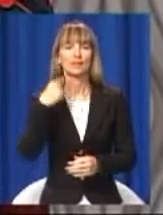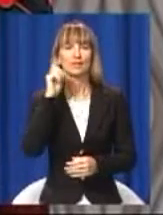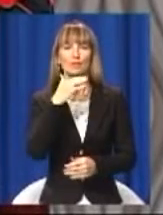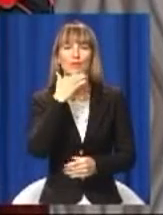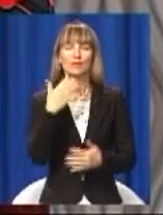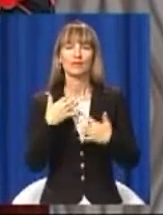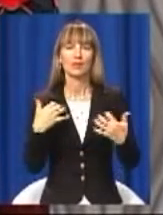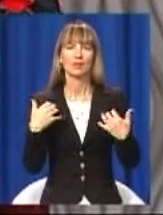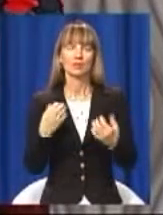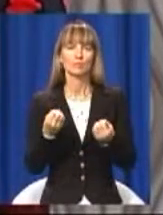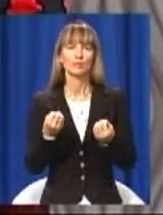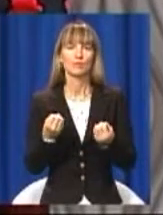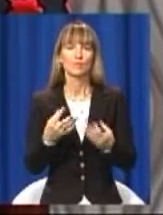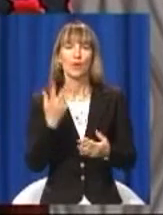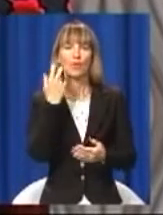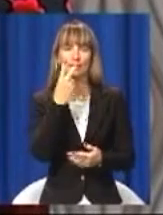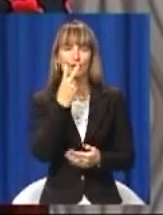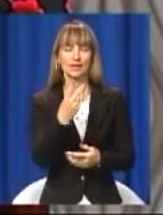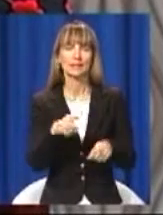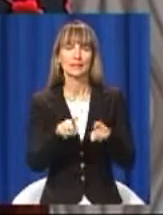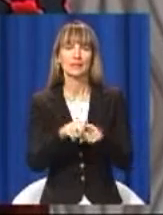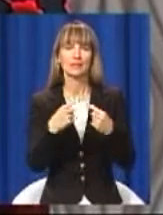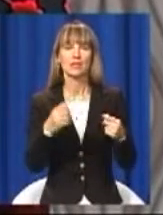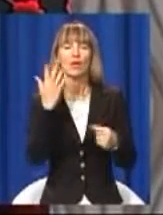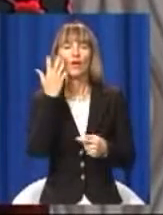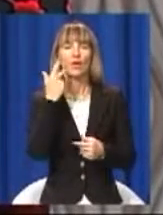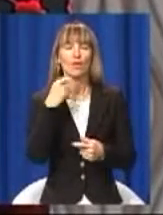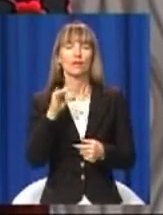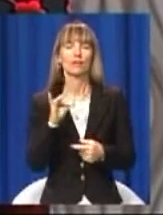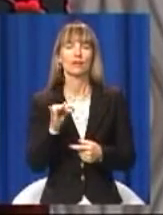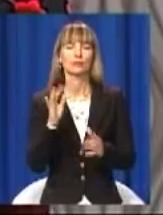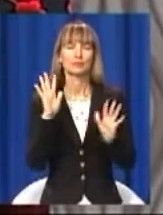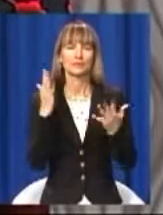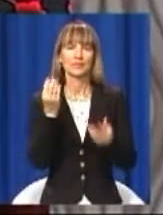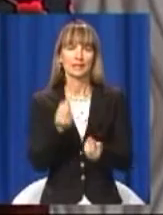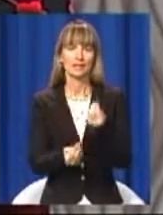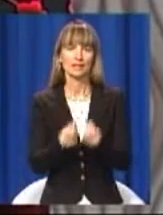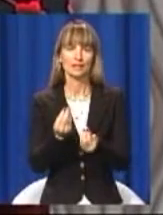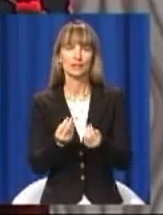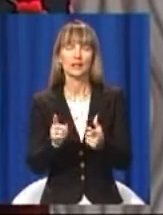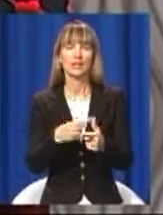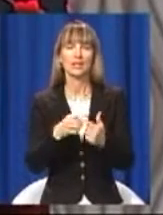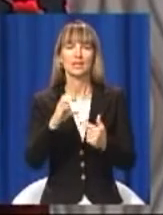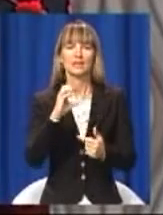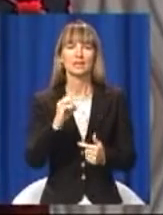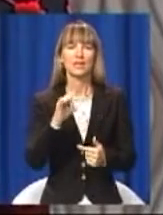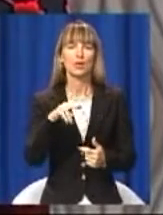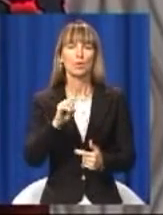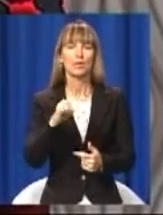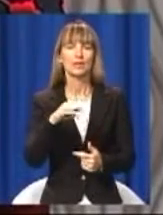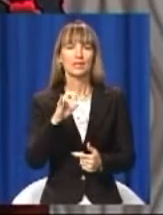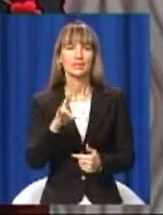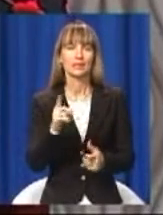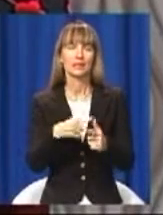багато тварин, вони просто-напросто, коли бачачи такі різнокольорові або так, знаєш, мерехтливі іграшки, або цей серпантин, або такий дощик,